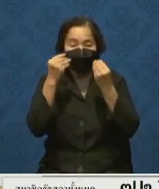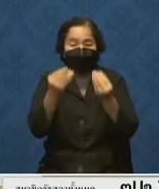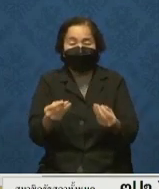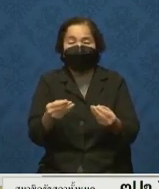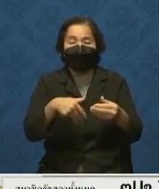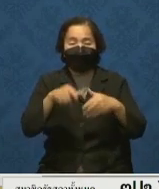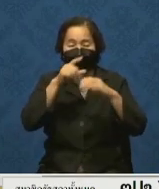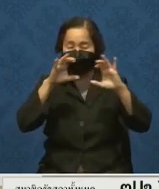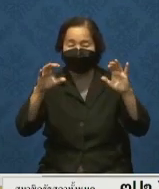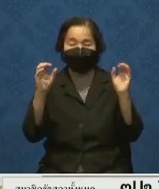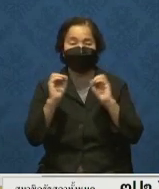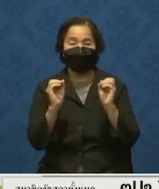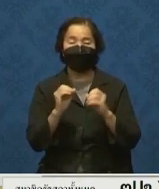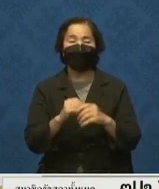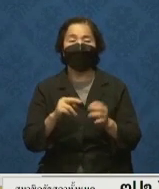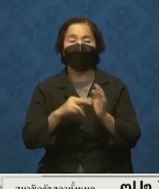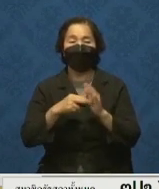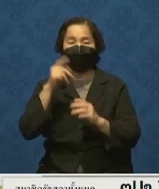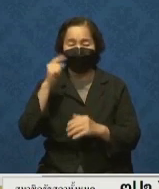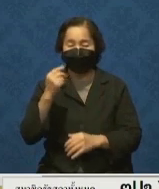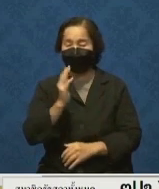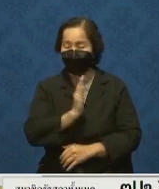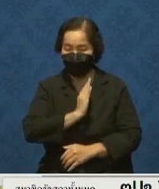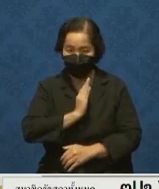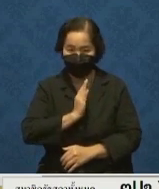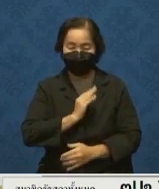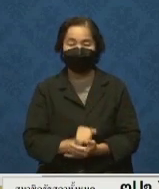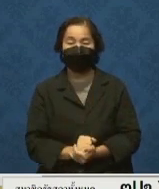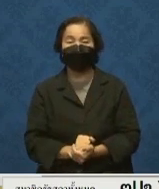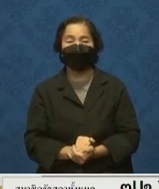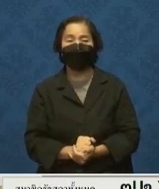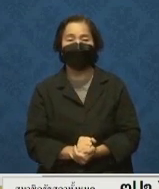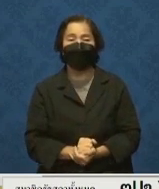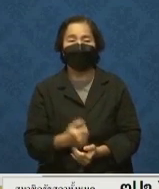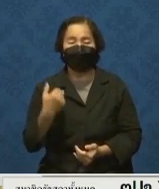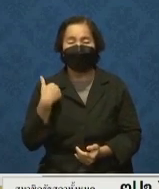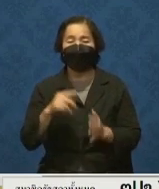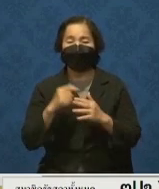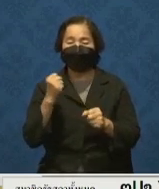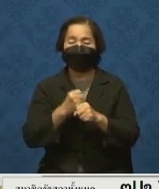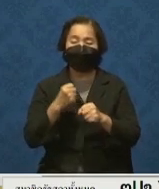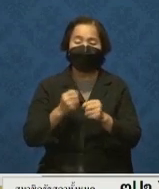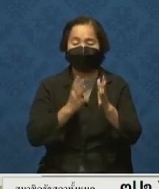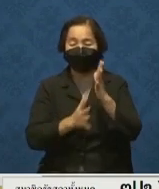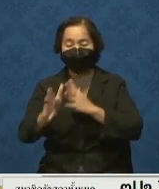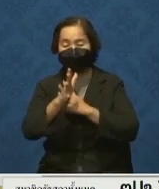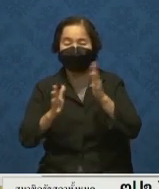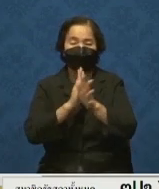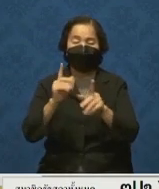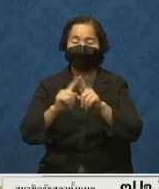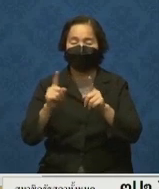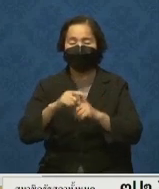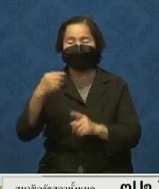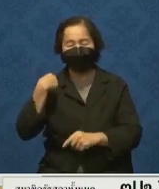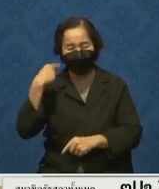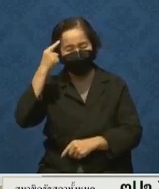ตำรวจทุกหน้ายจะต้องว่ถกสวนกลางและตัวช้างัวมา ตัวลง ตัวกล้วยก็จะเกิดขึทกอยอมย่าอ